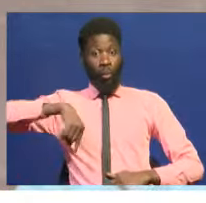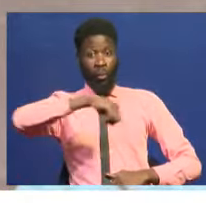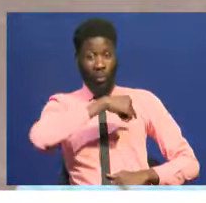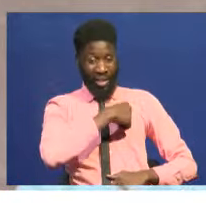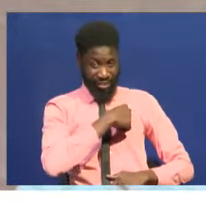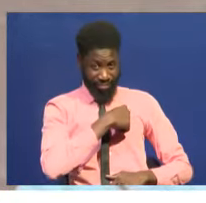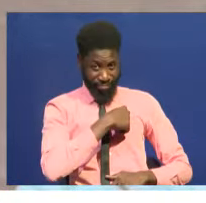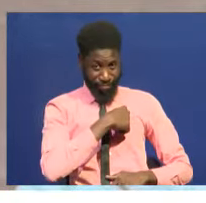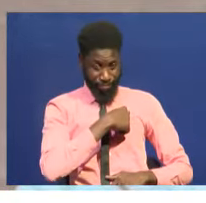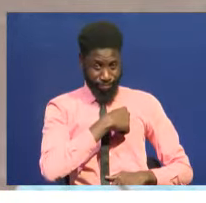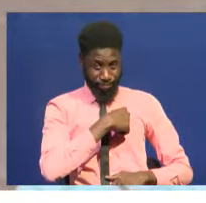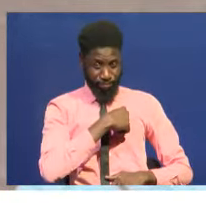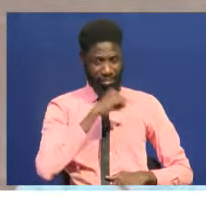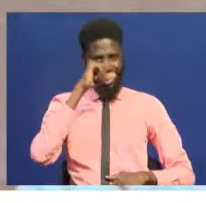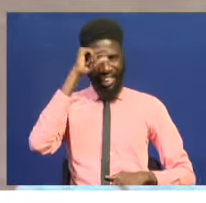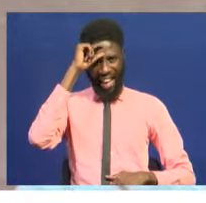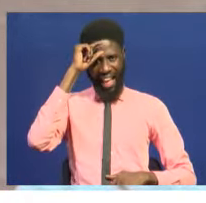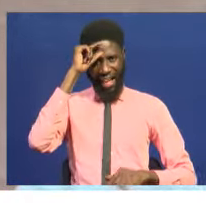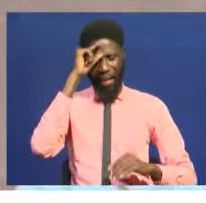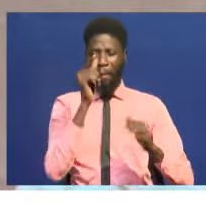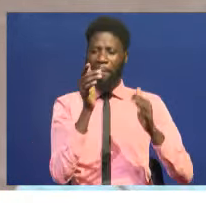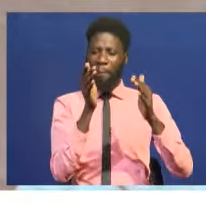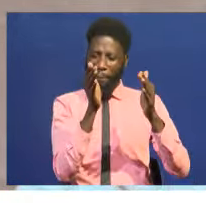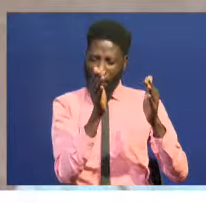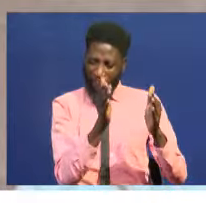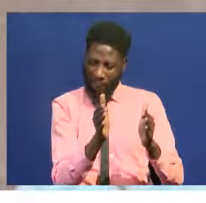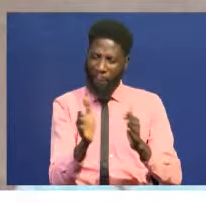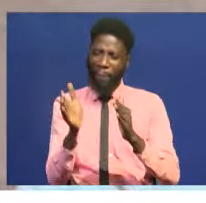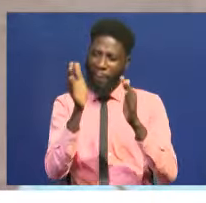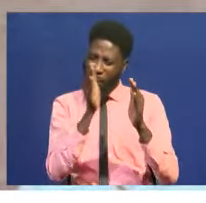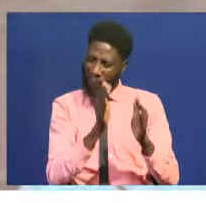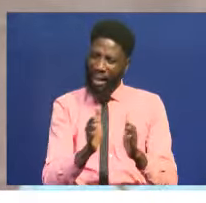tuko na mpango kamili.